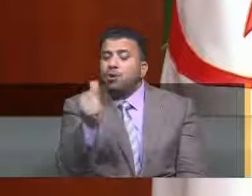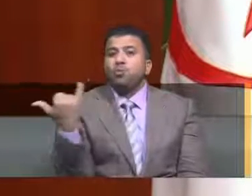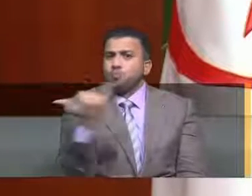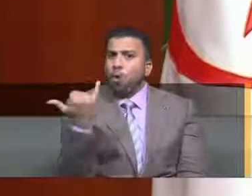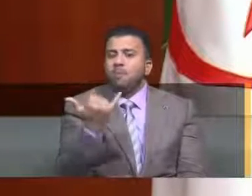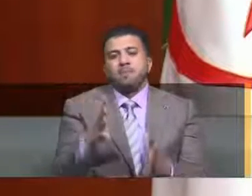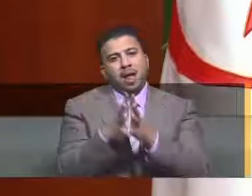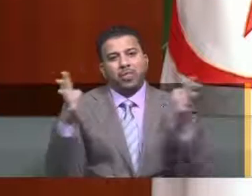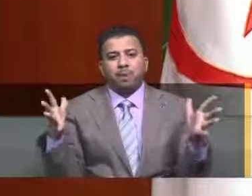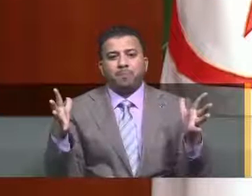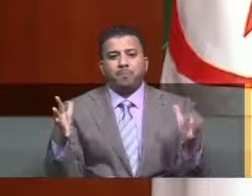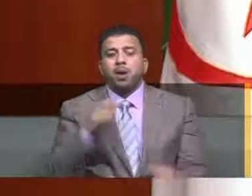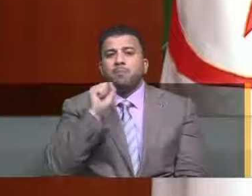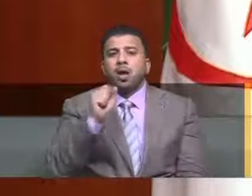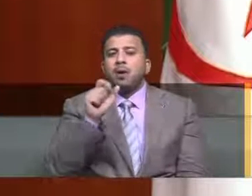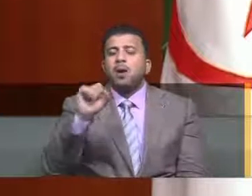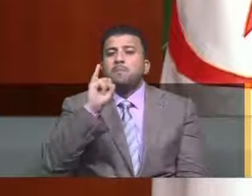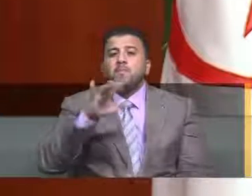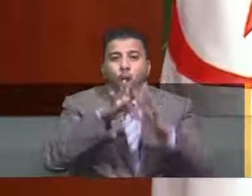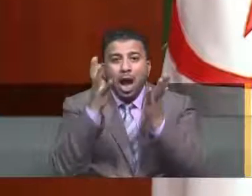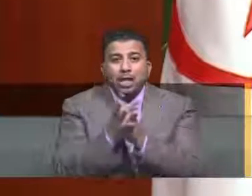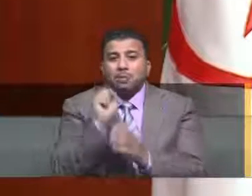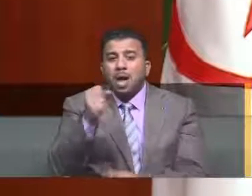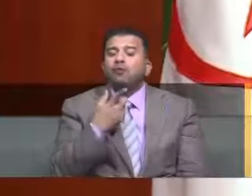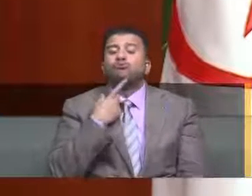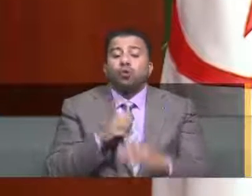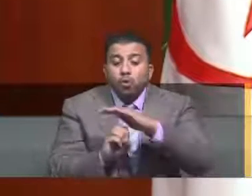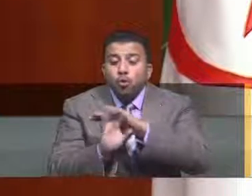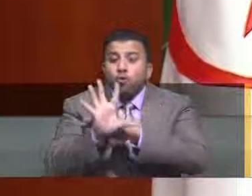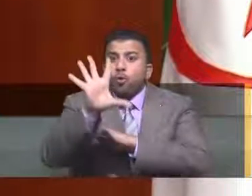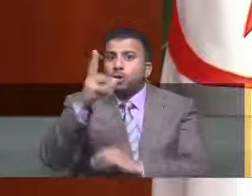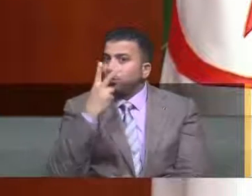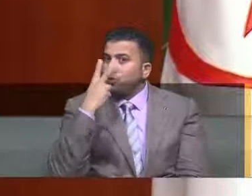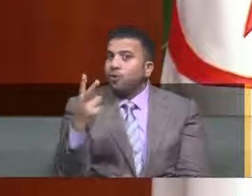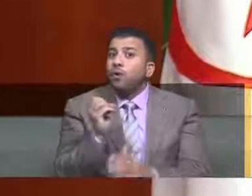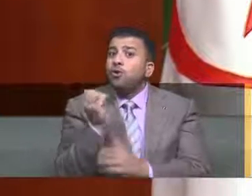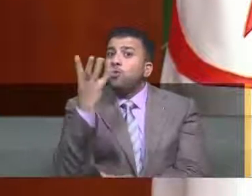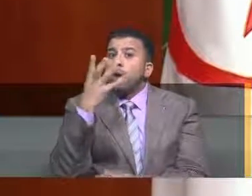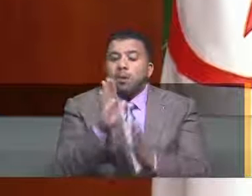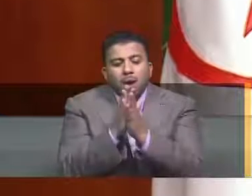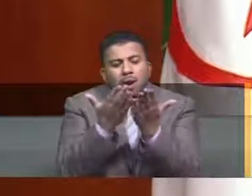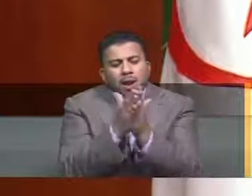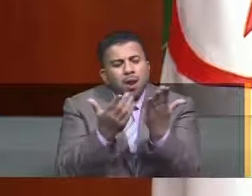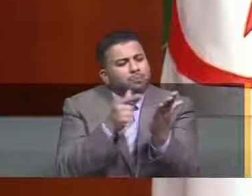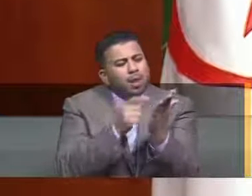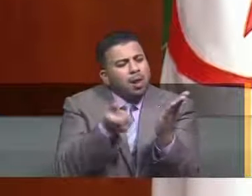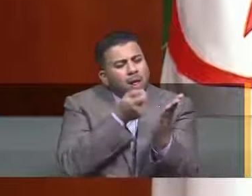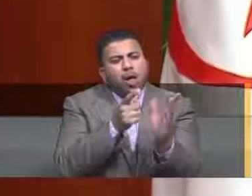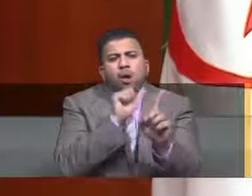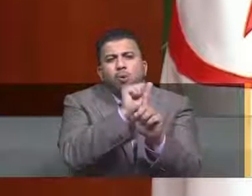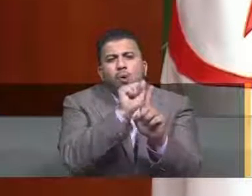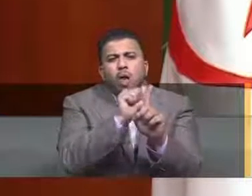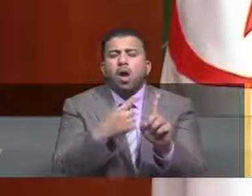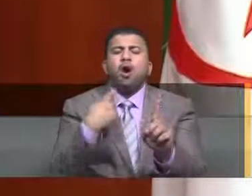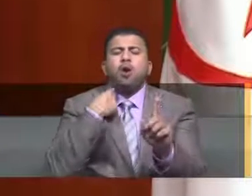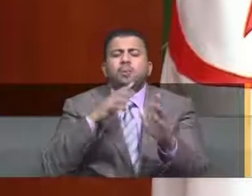العظيم. نريد للمعاجم الحديثة أن ترى النور، ونريد للقواميس المتخصصة في شتى